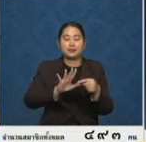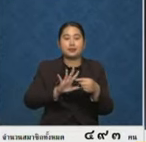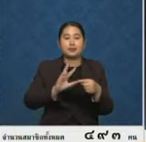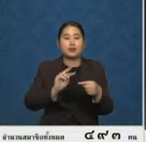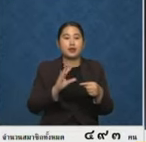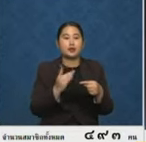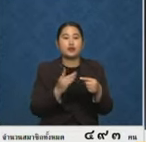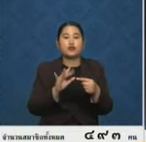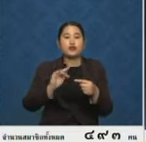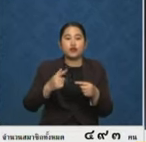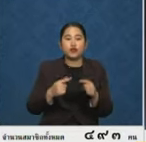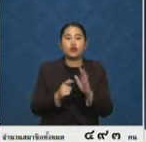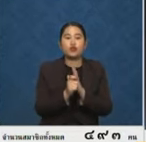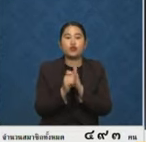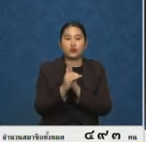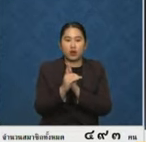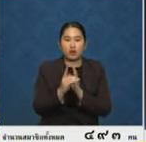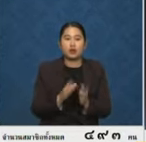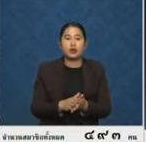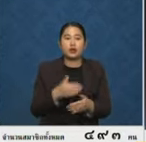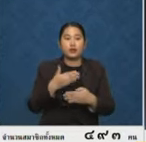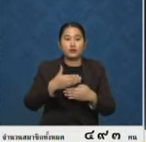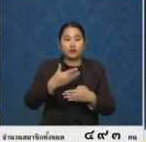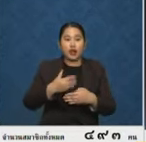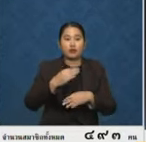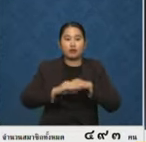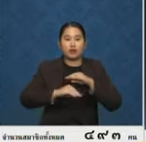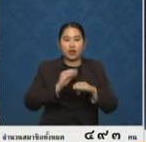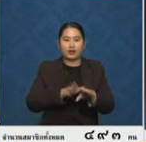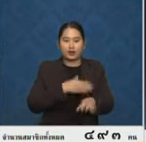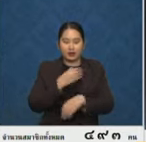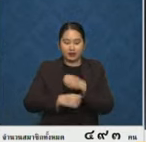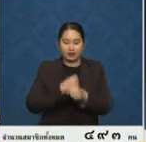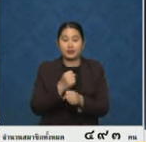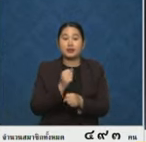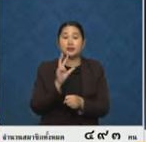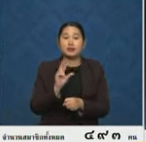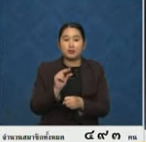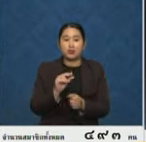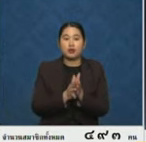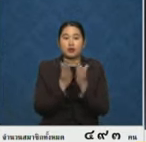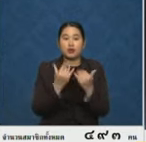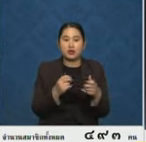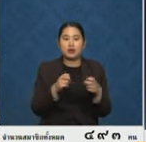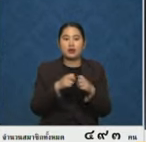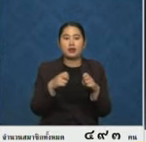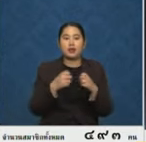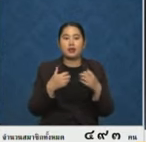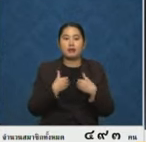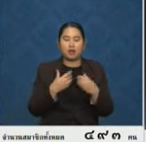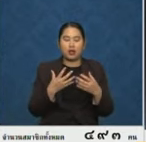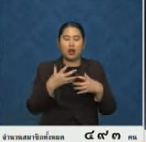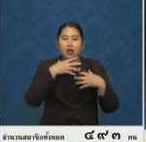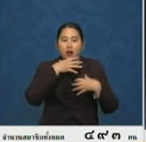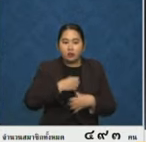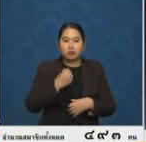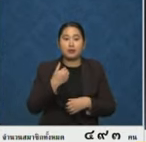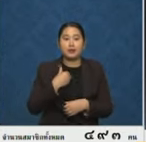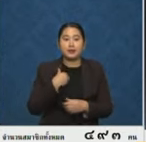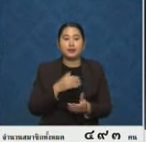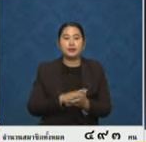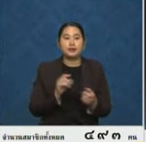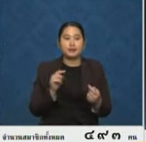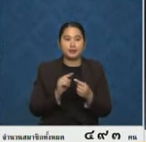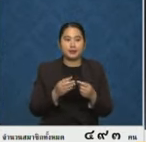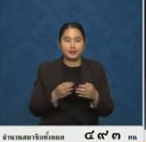ครับจังหวัดอุดรธานีซึ่งฝายแห่งนี้สร้างมาประมาณ 30ปีปัจจุบันมีปัญหาชำรุดทั้งฝายนะครับโดยเฉพาะ